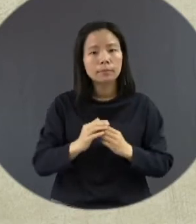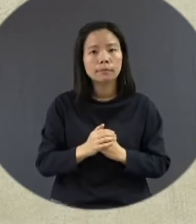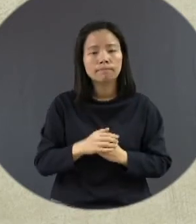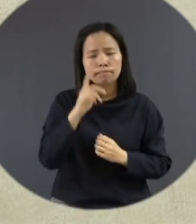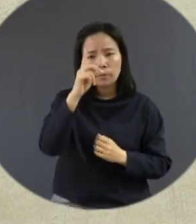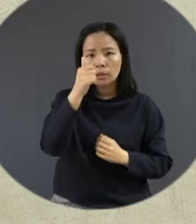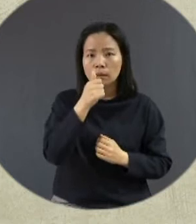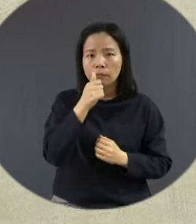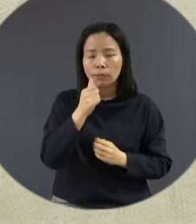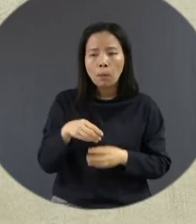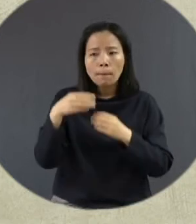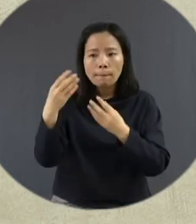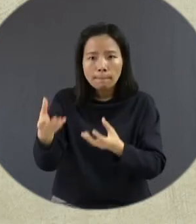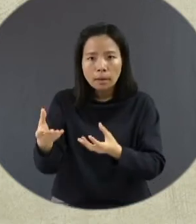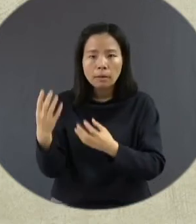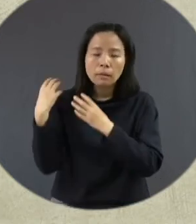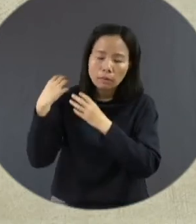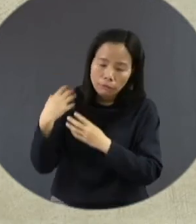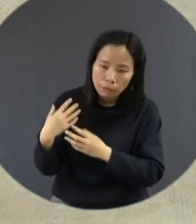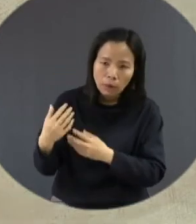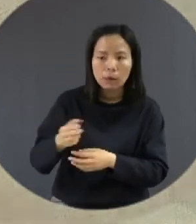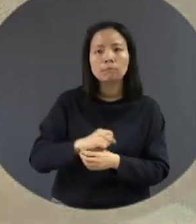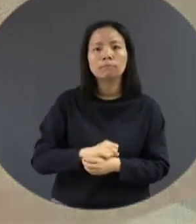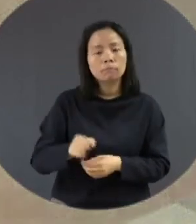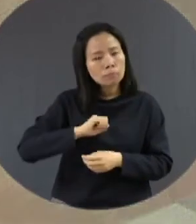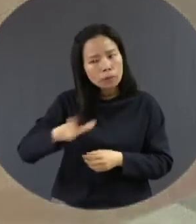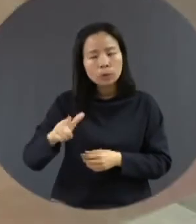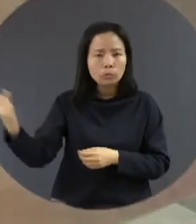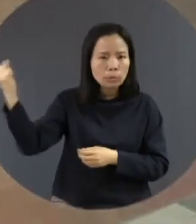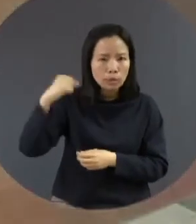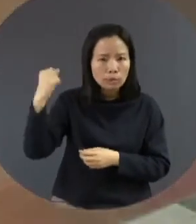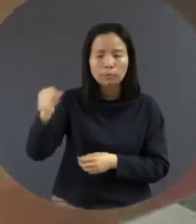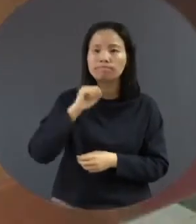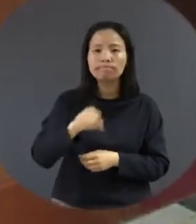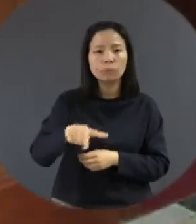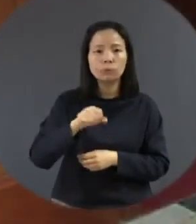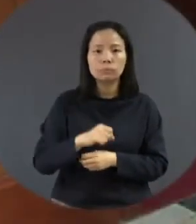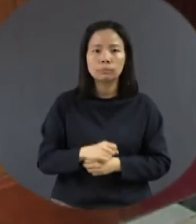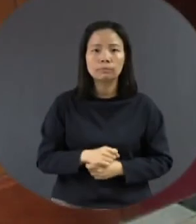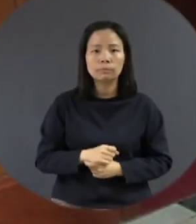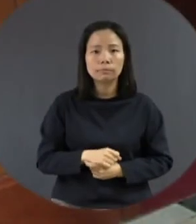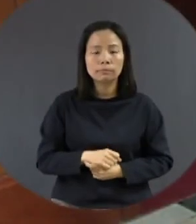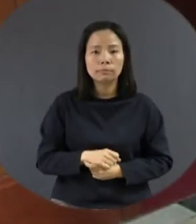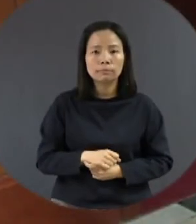父绝对不会让你的负担超过你的能力。